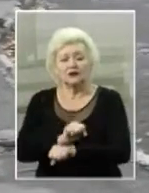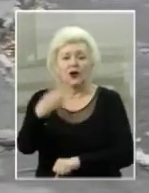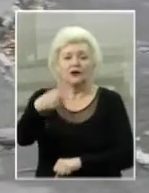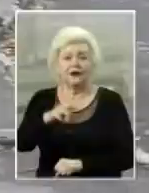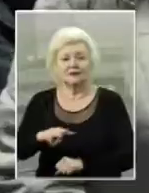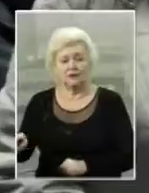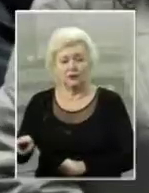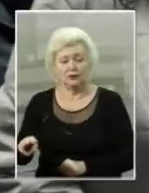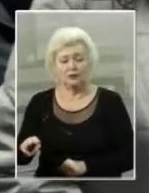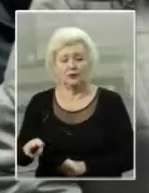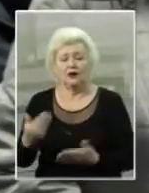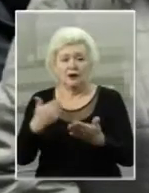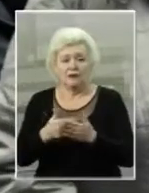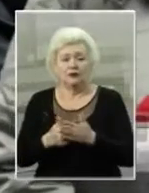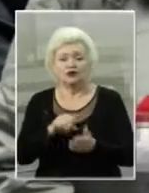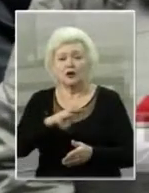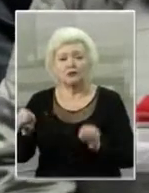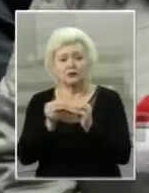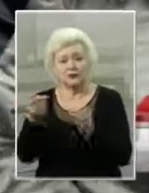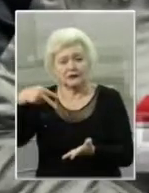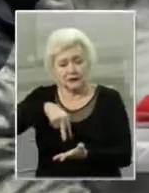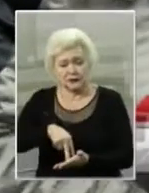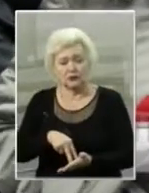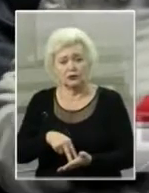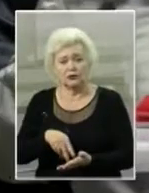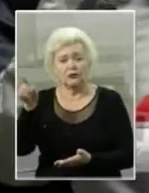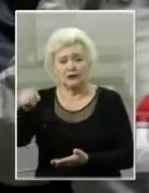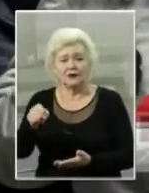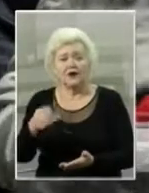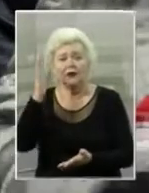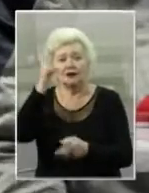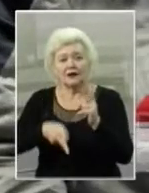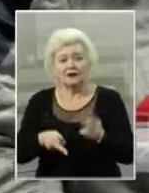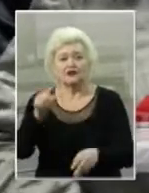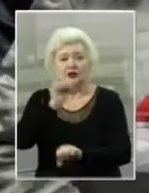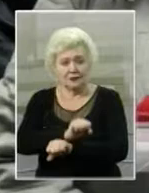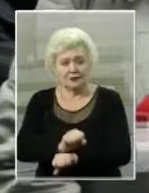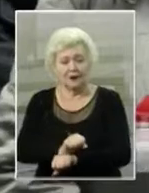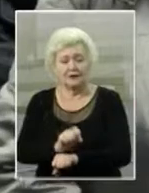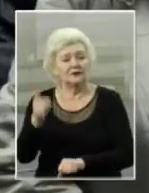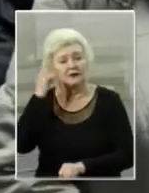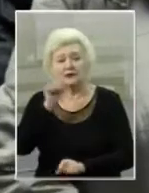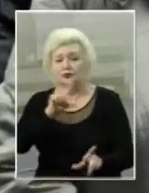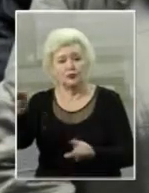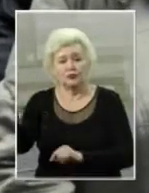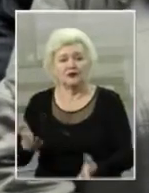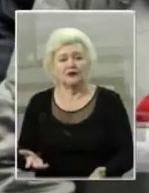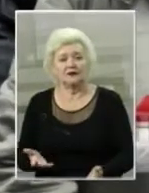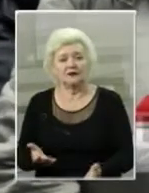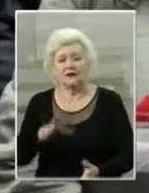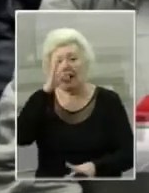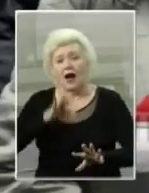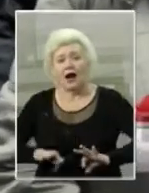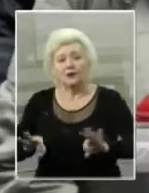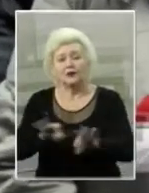20 хвилин. Ну, от уже минут 10 стоїмо. Да. Два там стоять на конечній і не думають, мабуть, йти. А куди? А